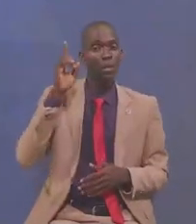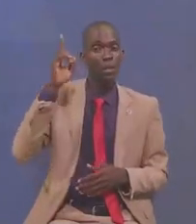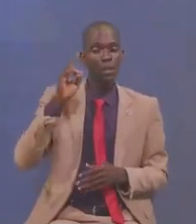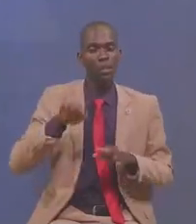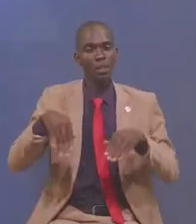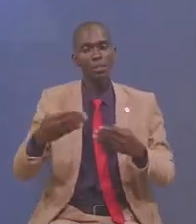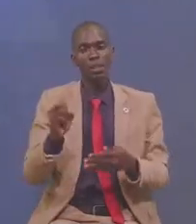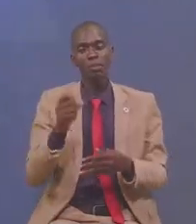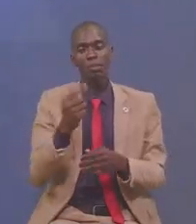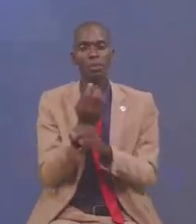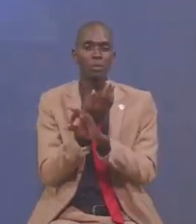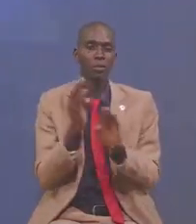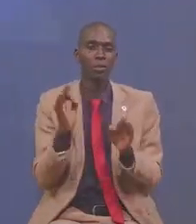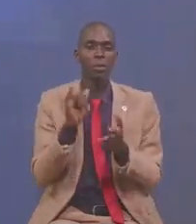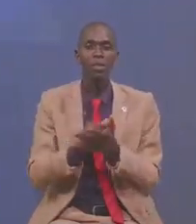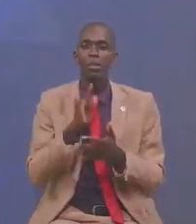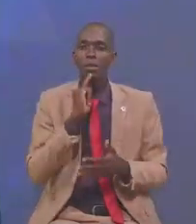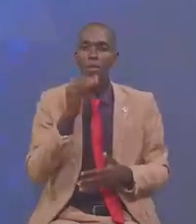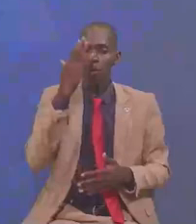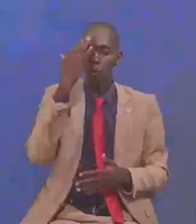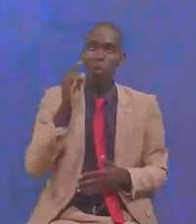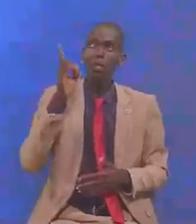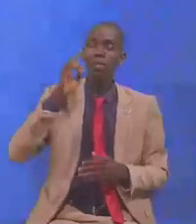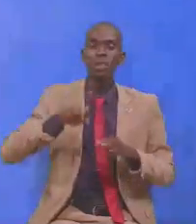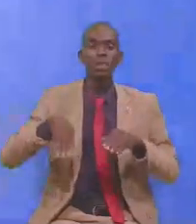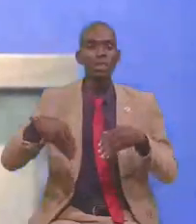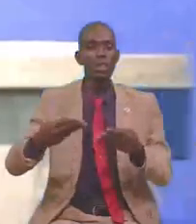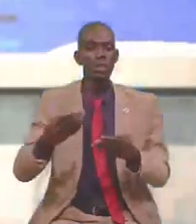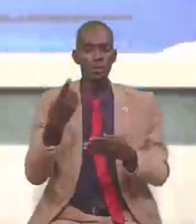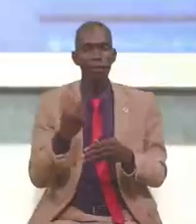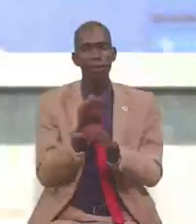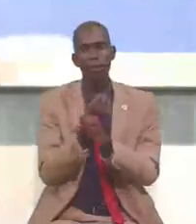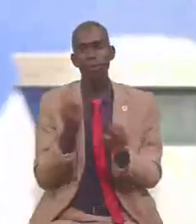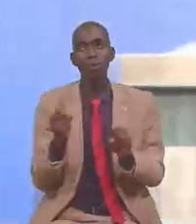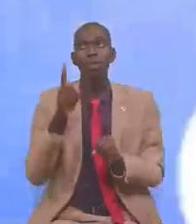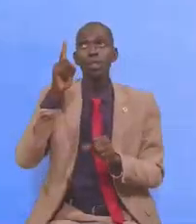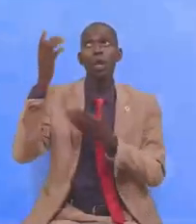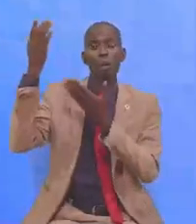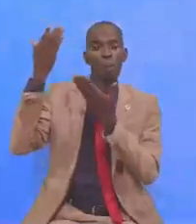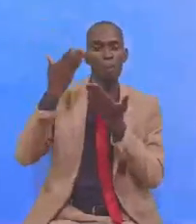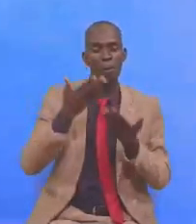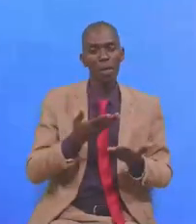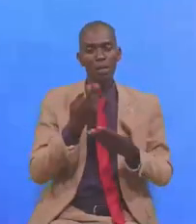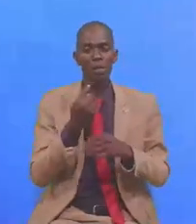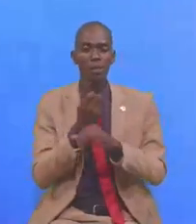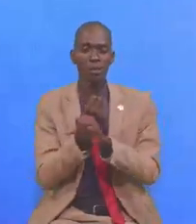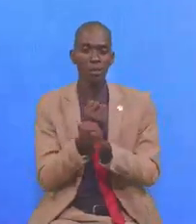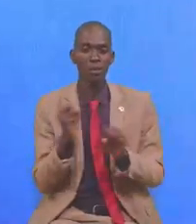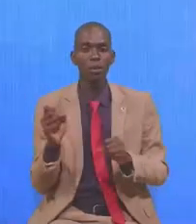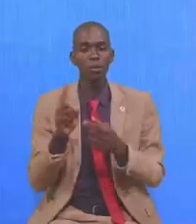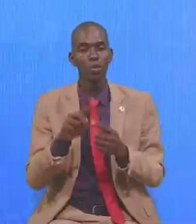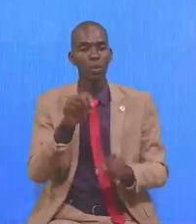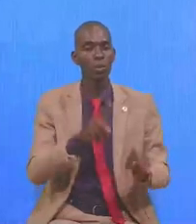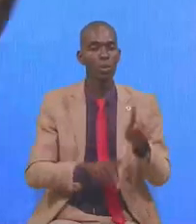liberté. C'est pourquoi le Seigneur donne le salut. Il apporte le salut aux